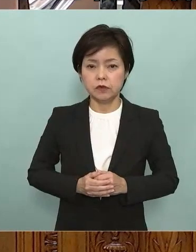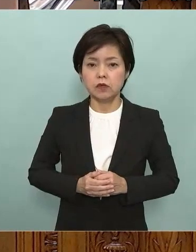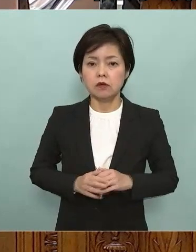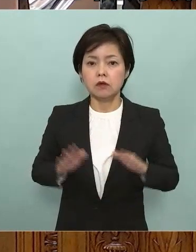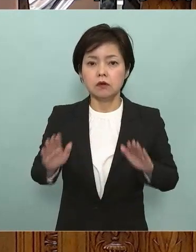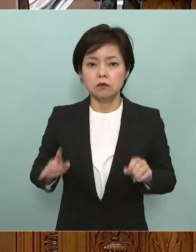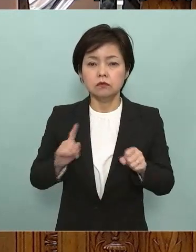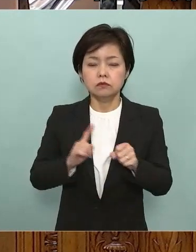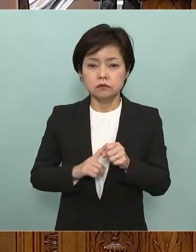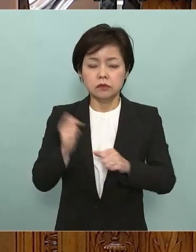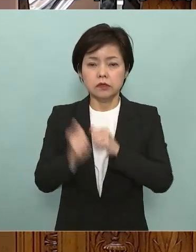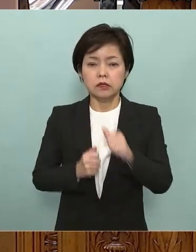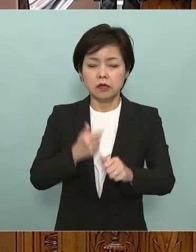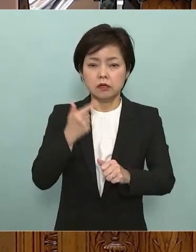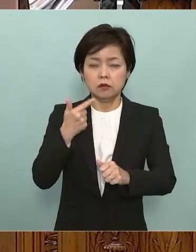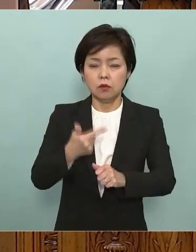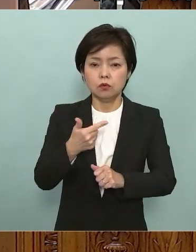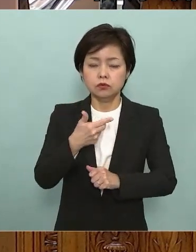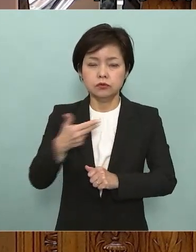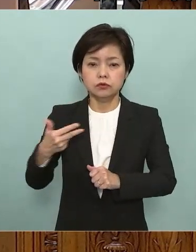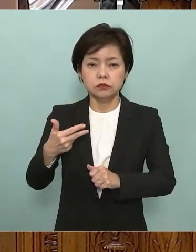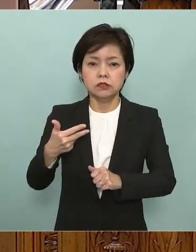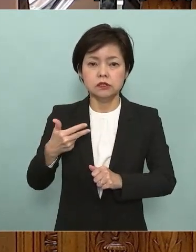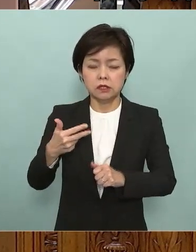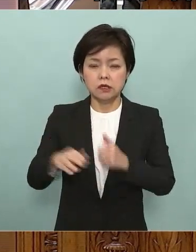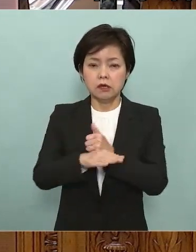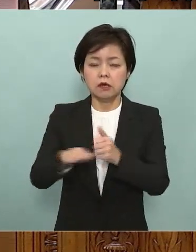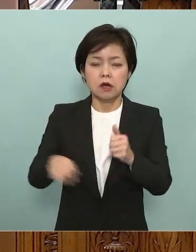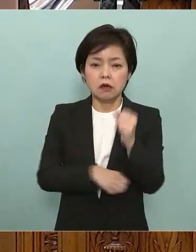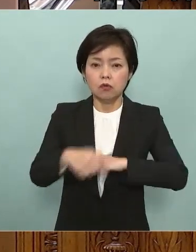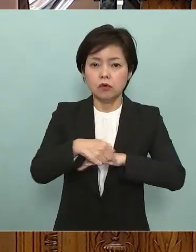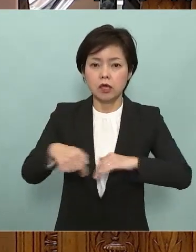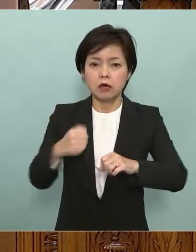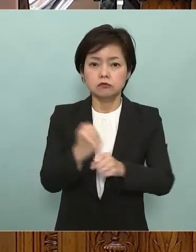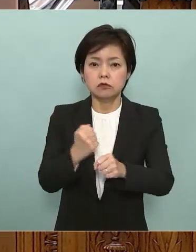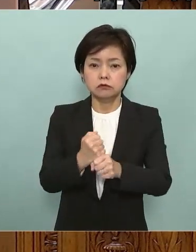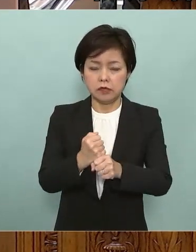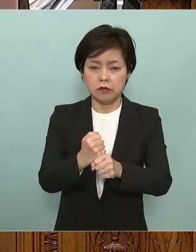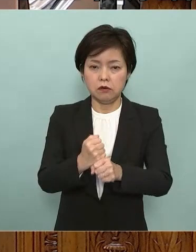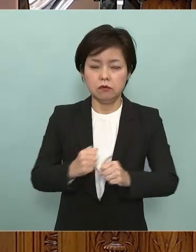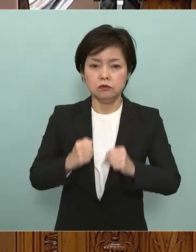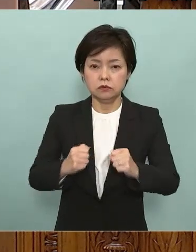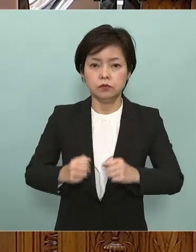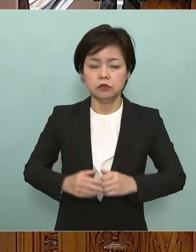第6次環境基本計画の策定を予定しています。これらを